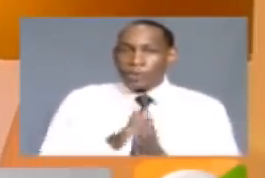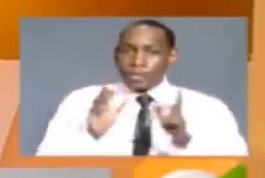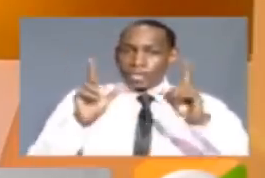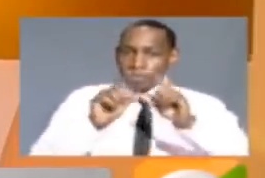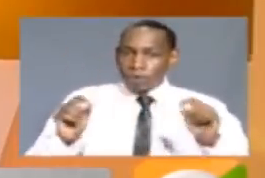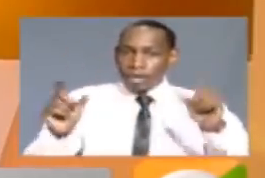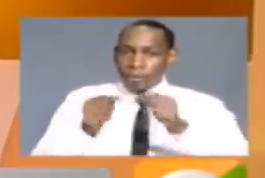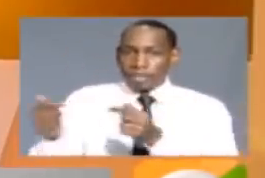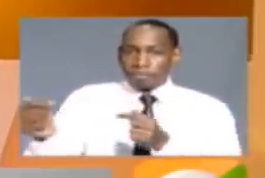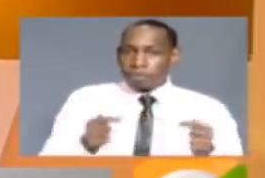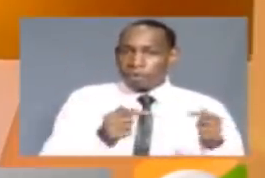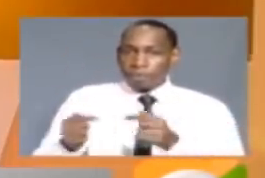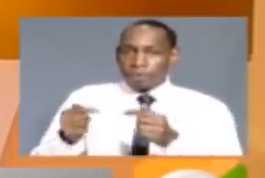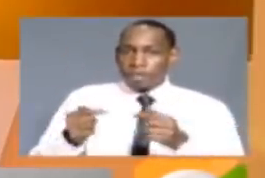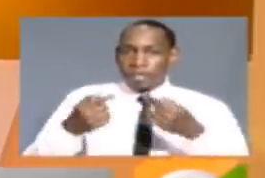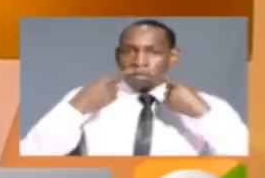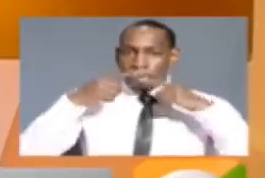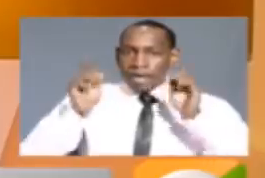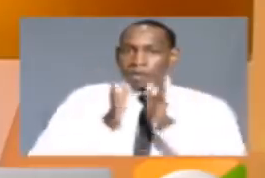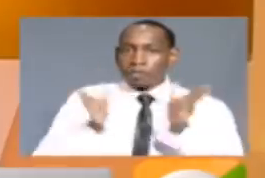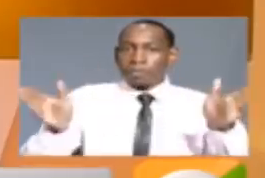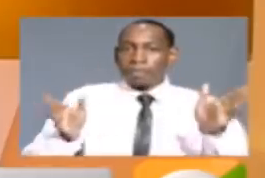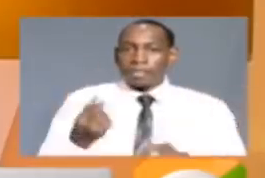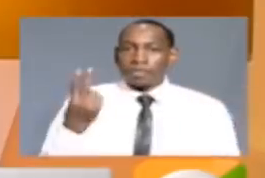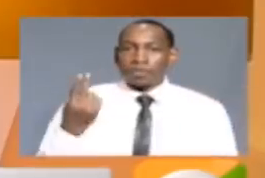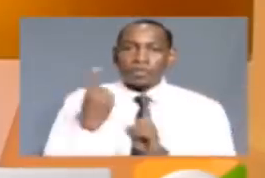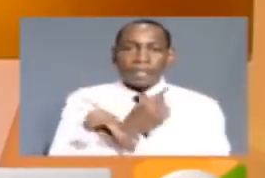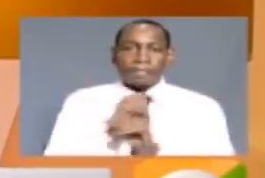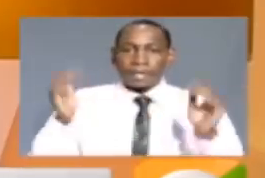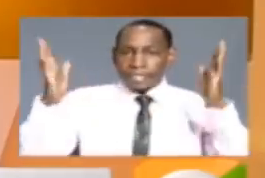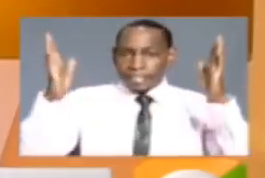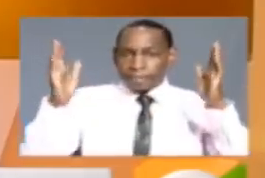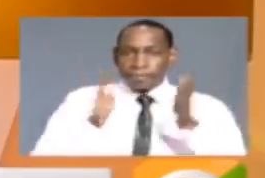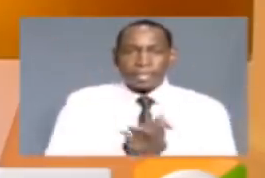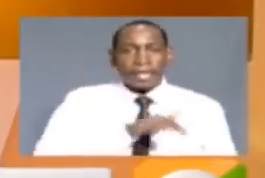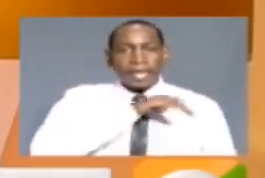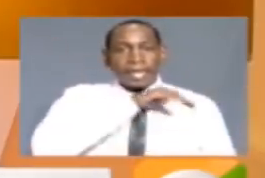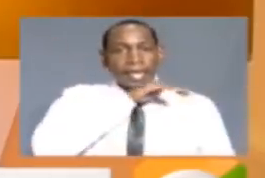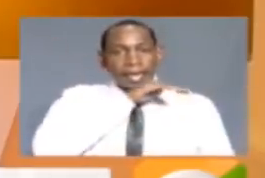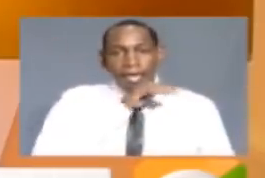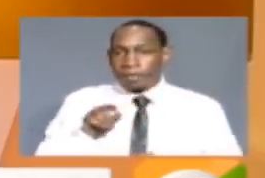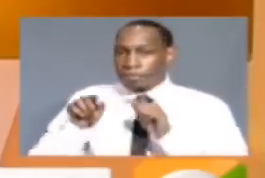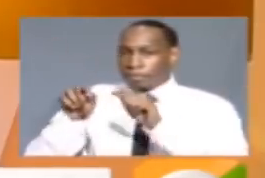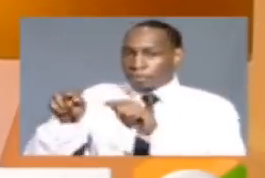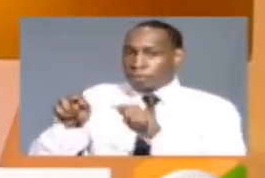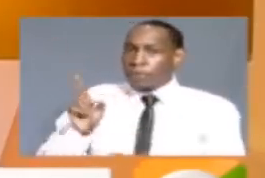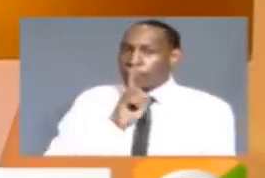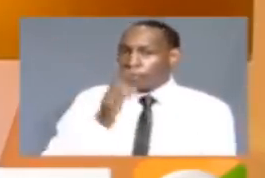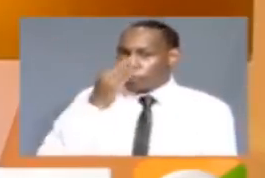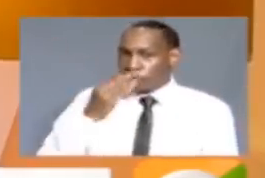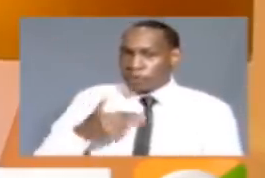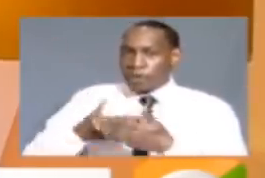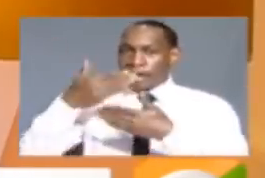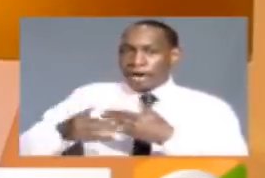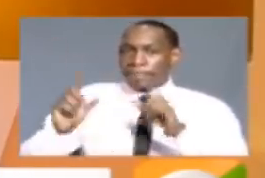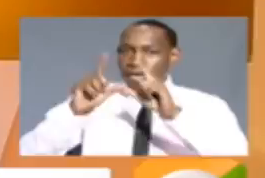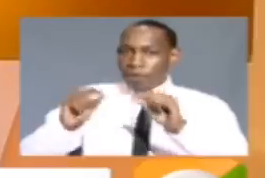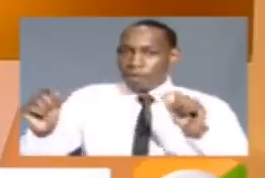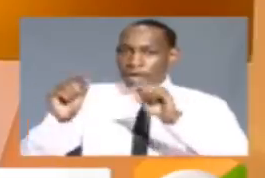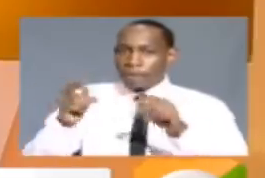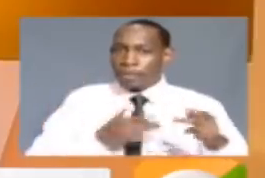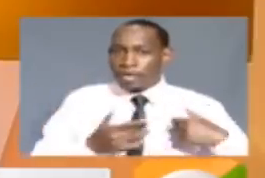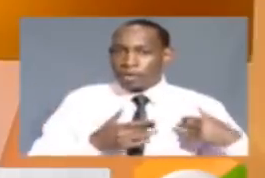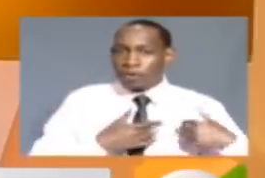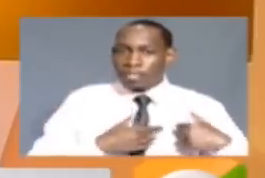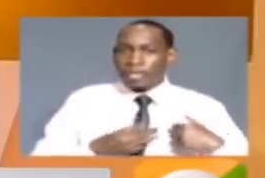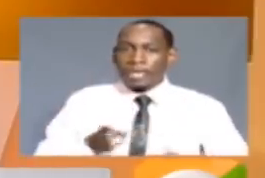za maneno zikitolewa hadharani katika hafla mbili tofauti. Raila akimkashifu vikali Ruto kufuatia matamshi yake kuhusu